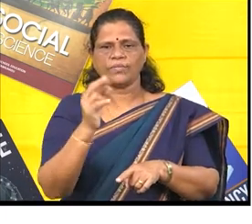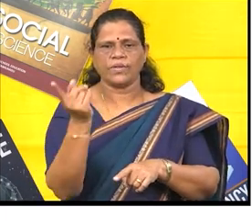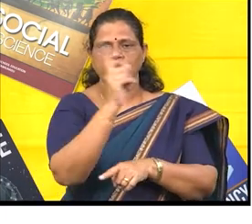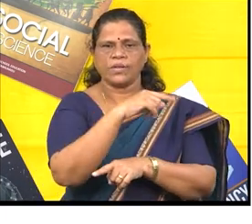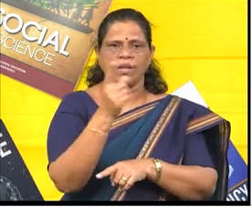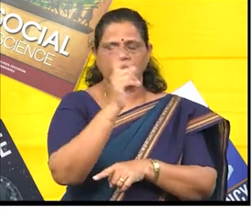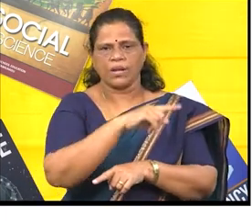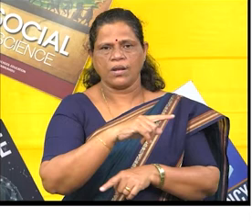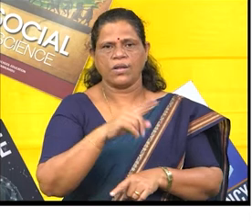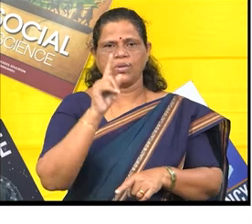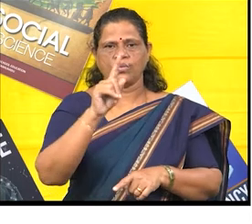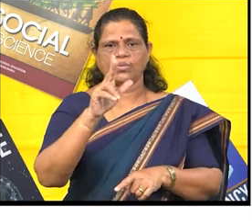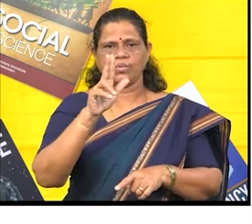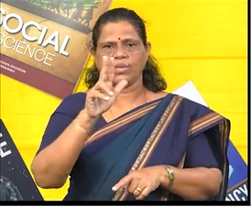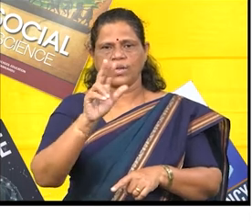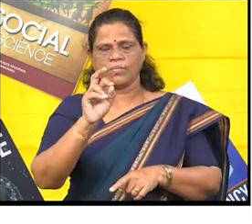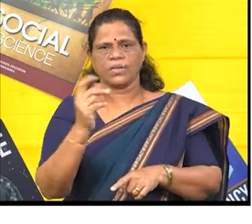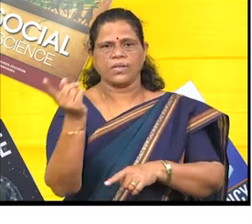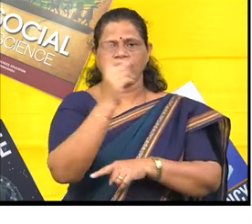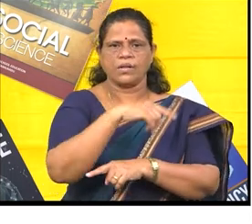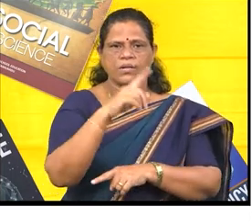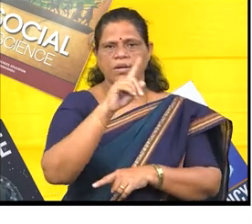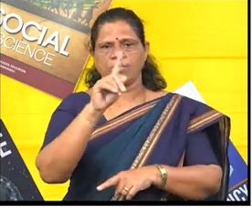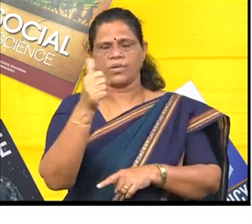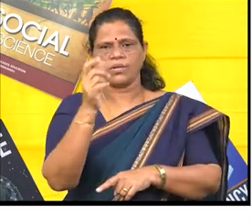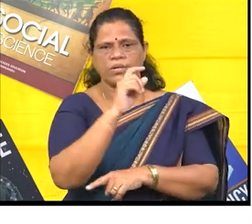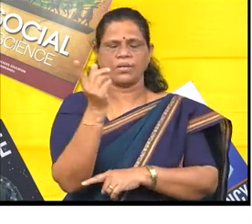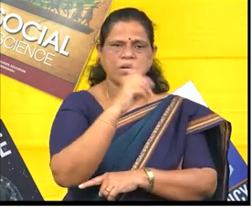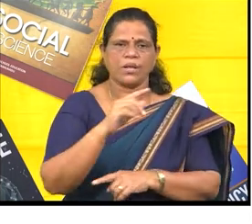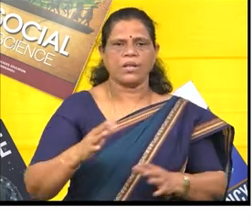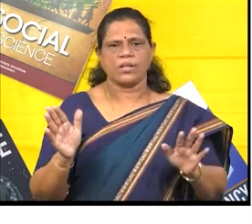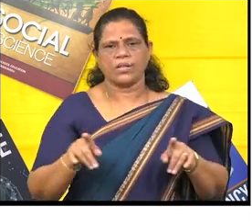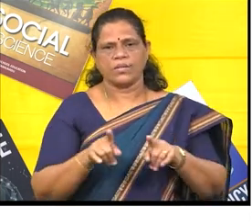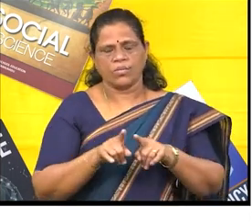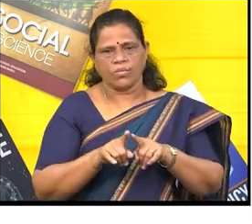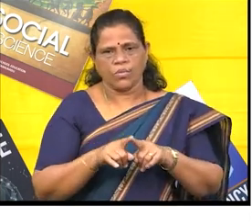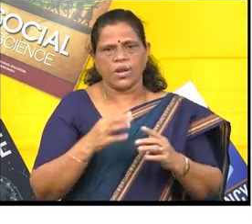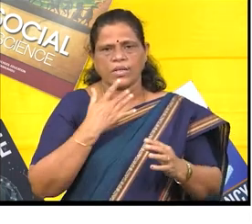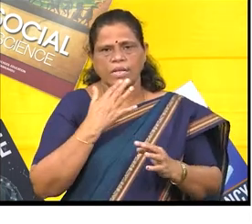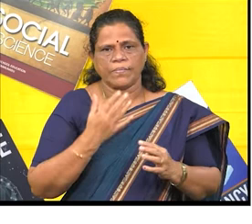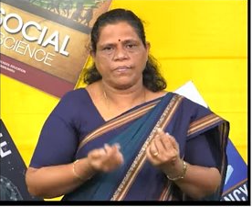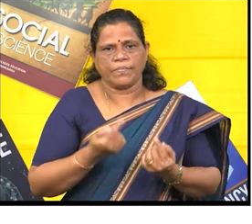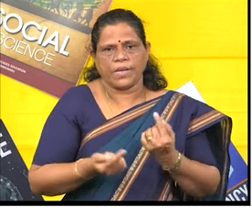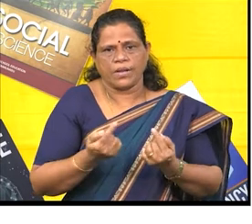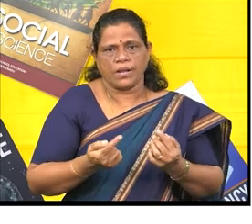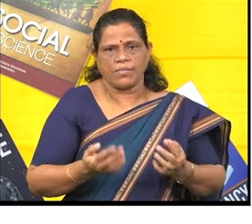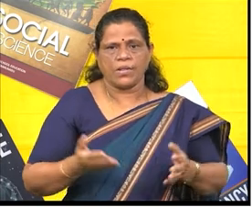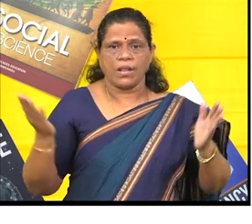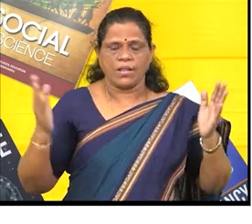120 நாட்கள், 160 நாட்கள், 180 நாட்கள் வரக்கூடிய நெற்பயிர்களும் இருக்குது. அந்த மாதிரி நெற்பயிர்கள்